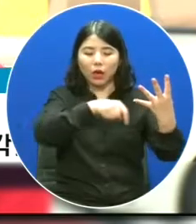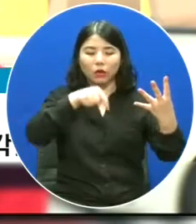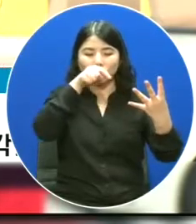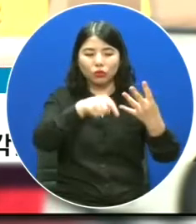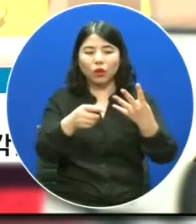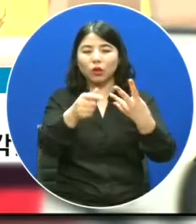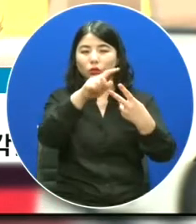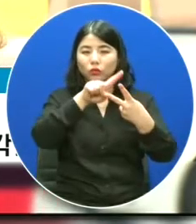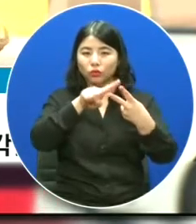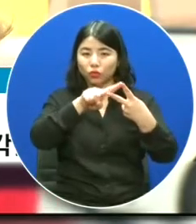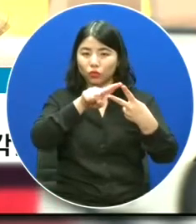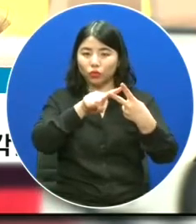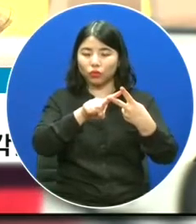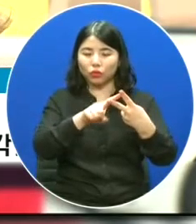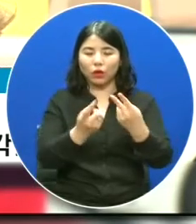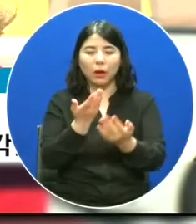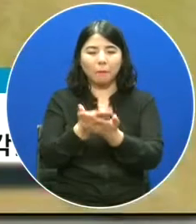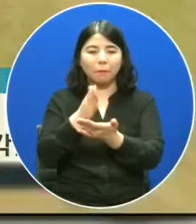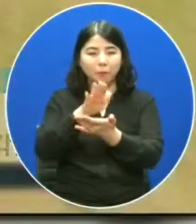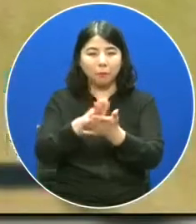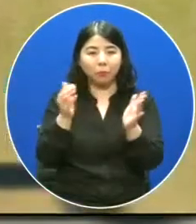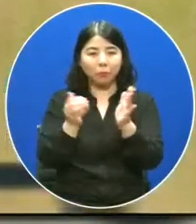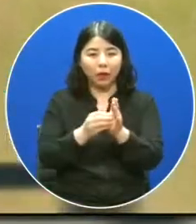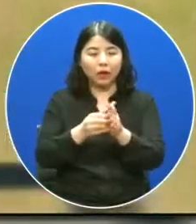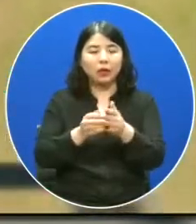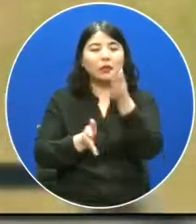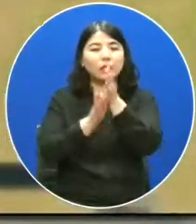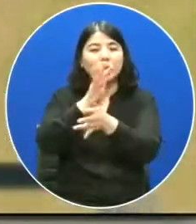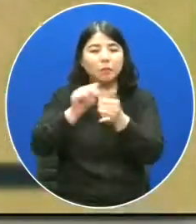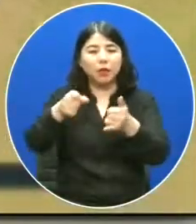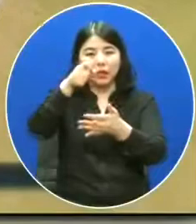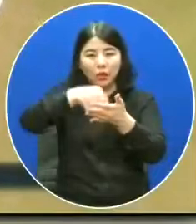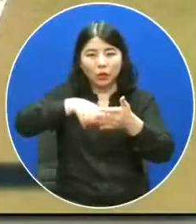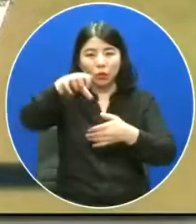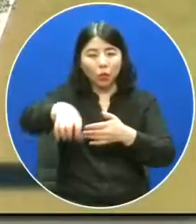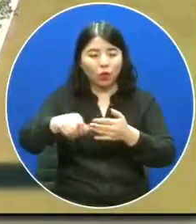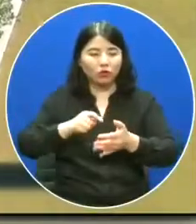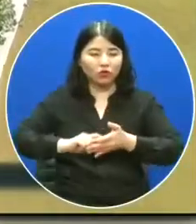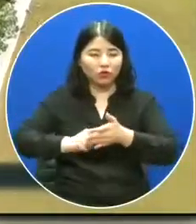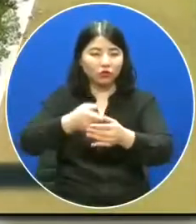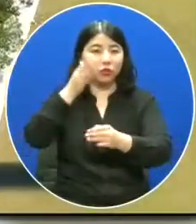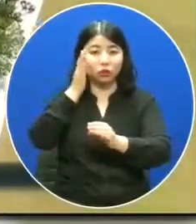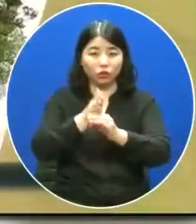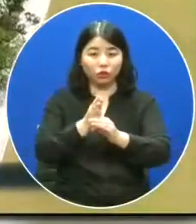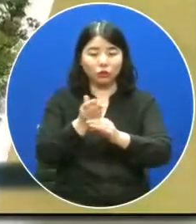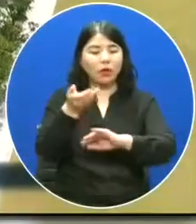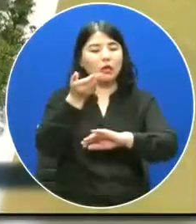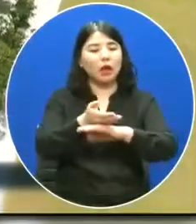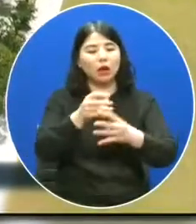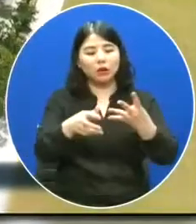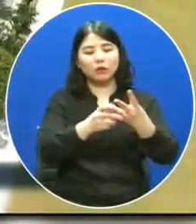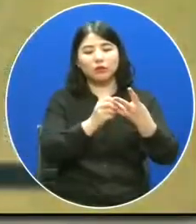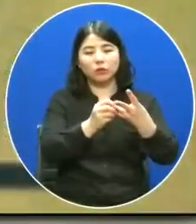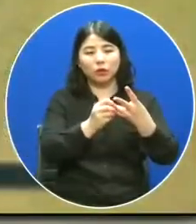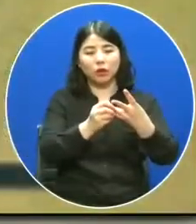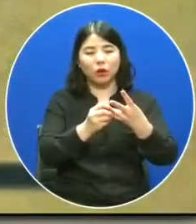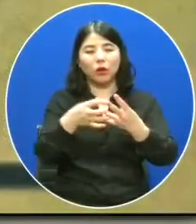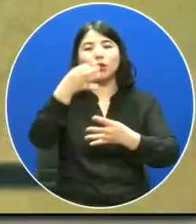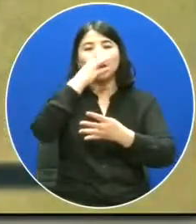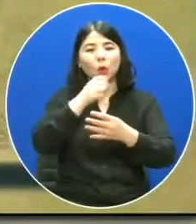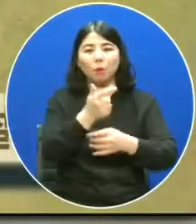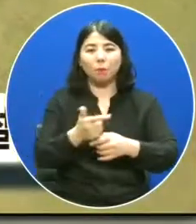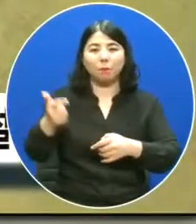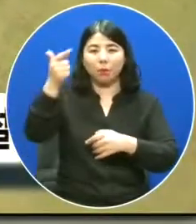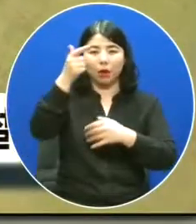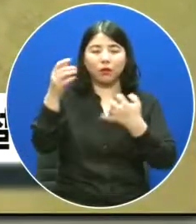중 두 곳을 리모델링해 시민 기록관으로 활용하는 방안을 추진하고 있습니다. 다른 두 공간과의 시너지